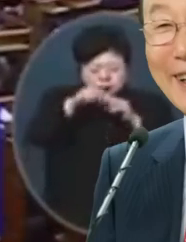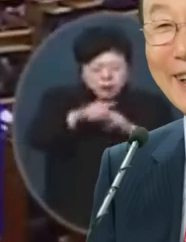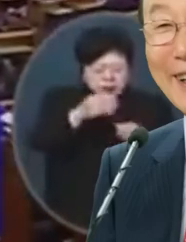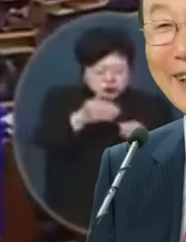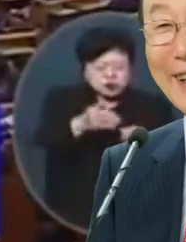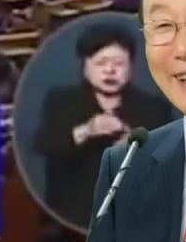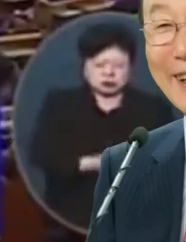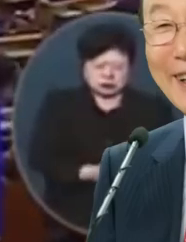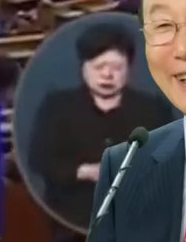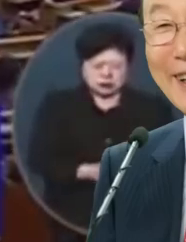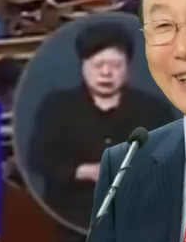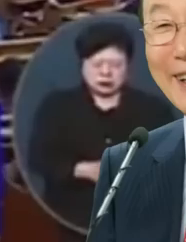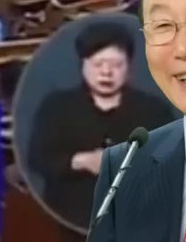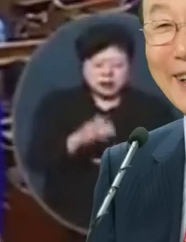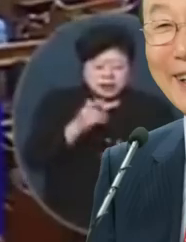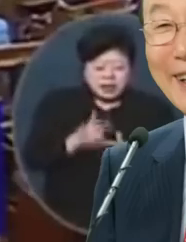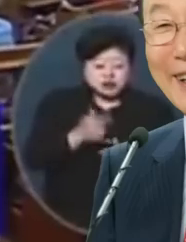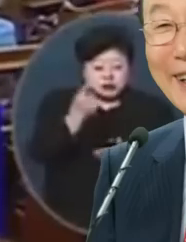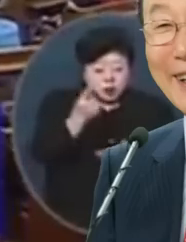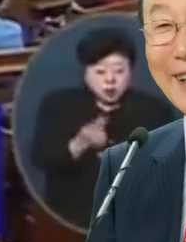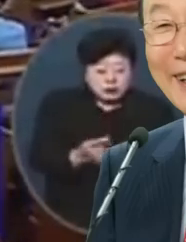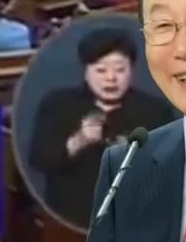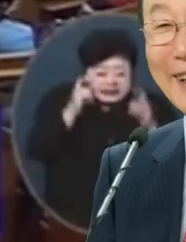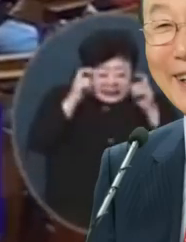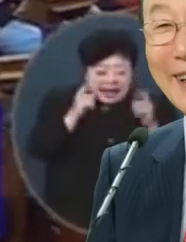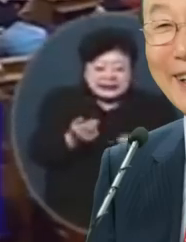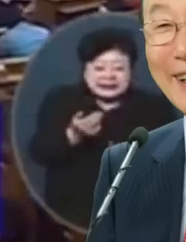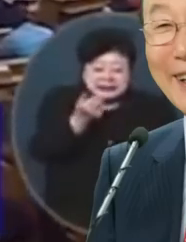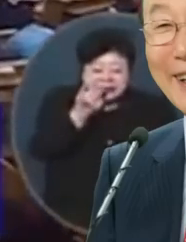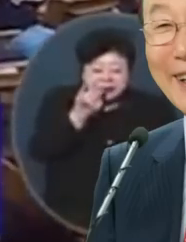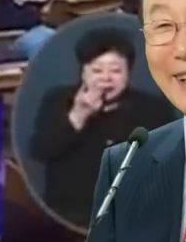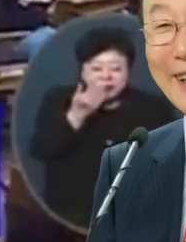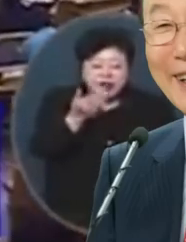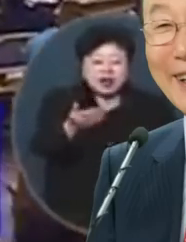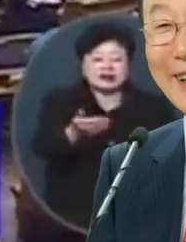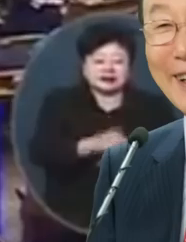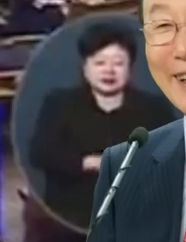것 뿐이요 내가 온 것은 암으로